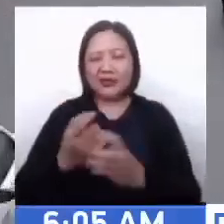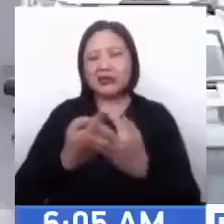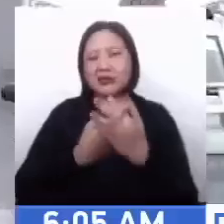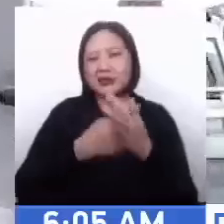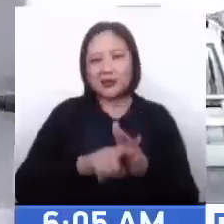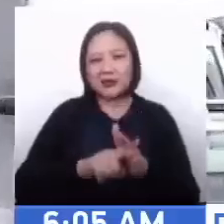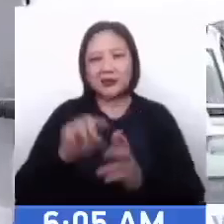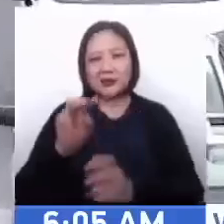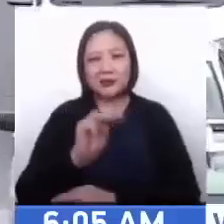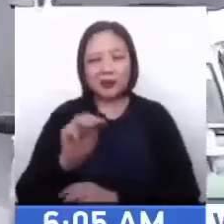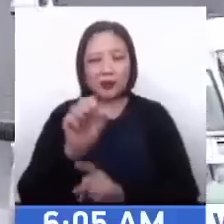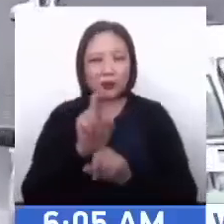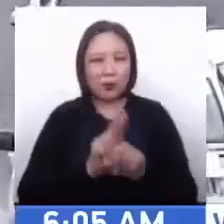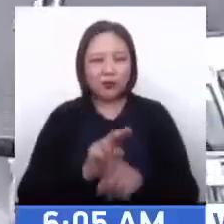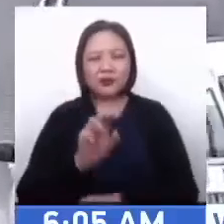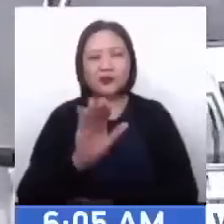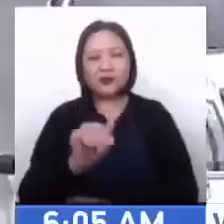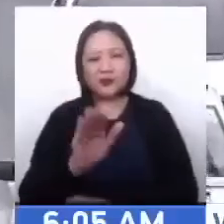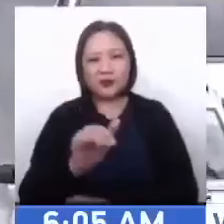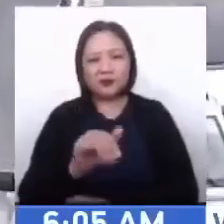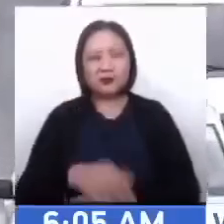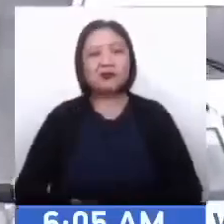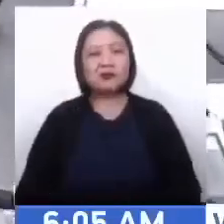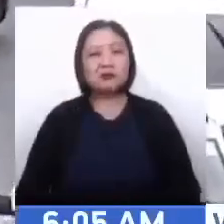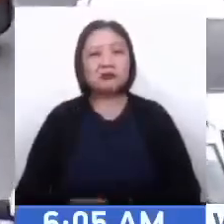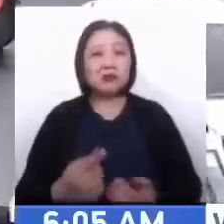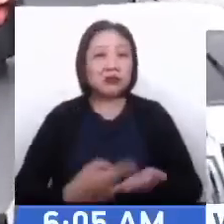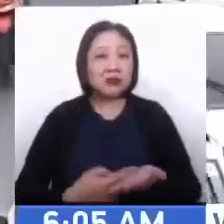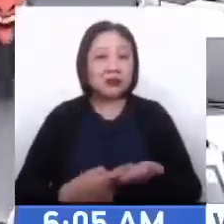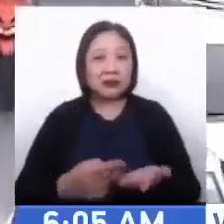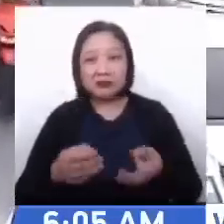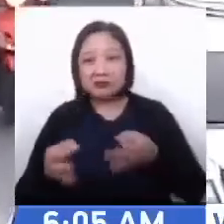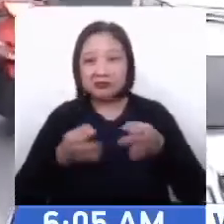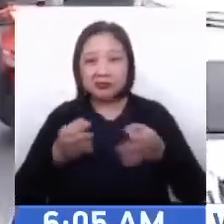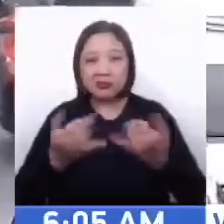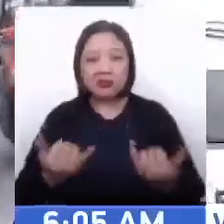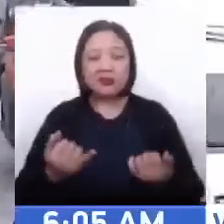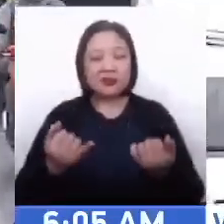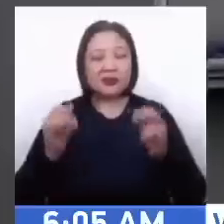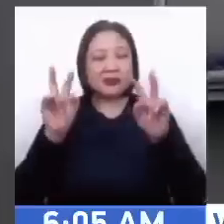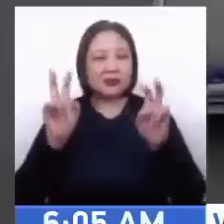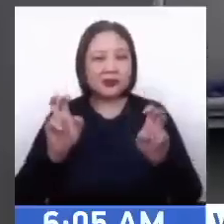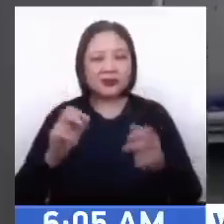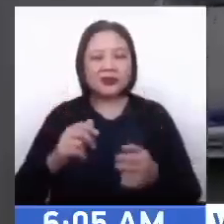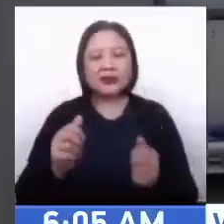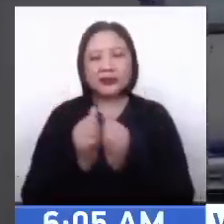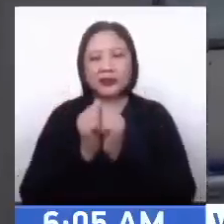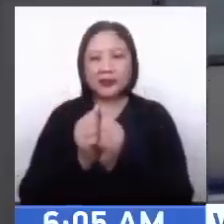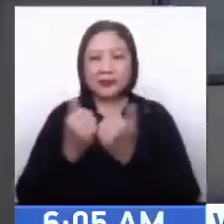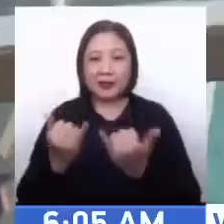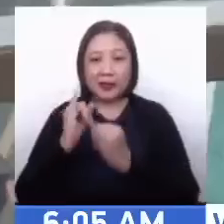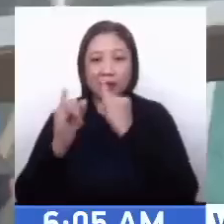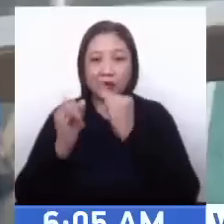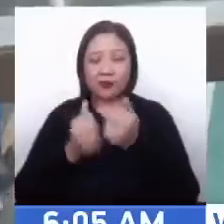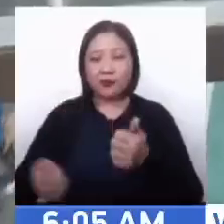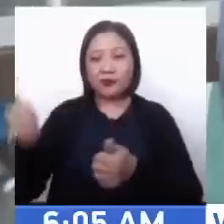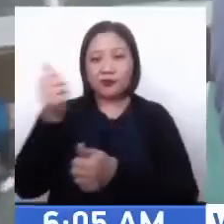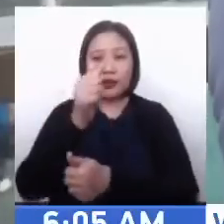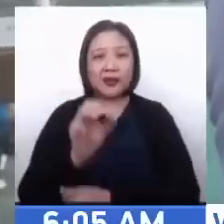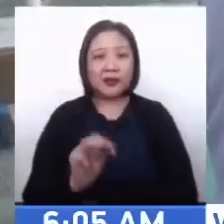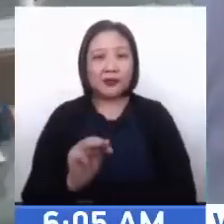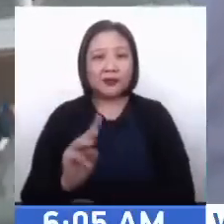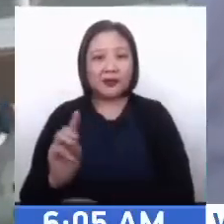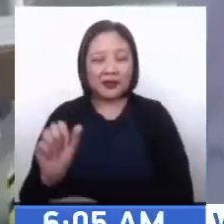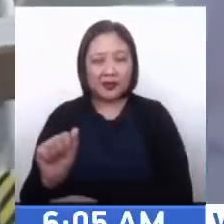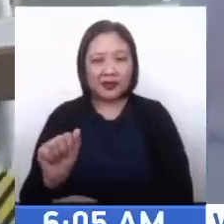talakayin ang issue na yan at iba pa, makakasama po natin ngayon ang Chief ng MMDA Task Force on Special Operations,